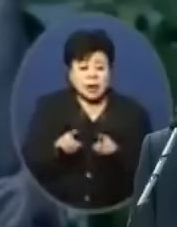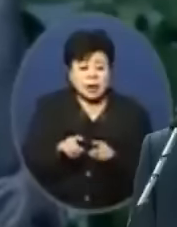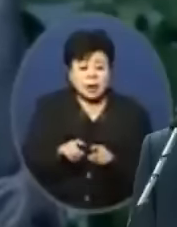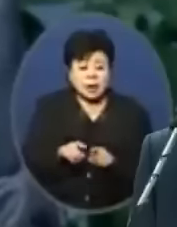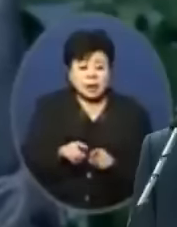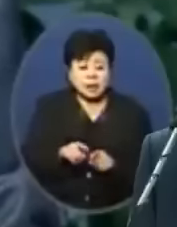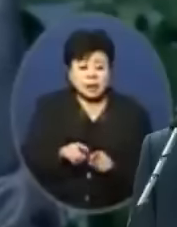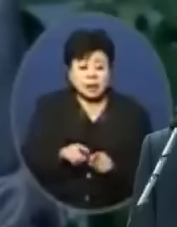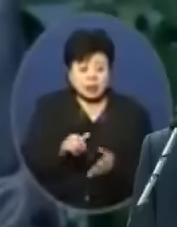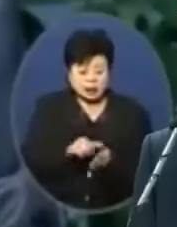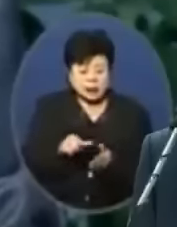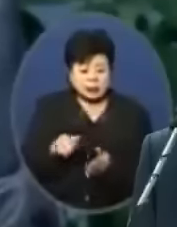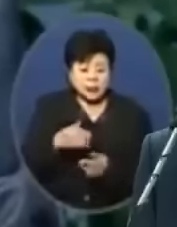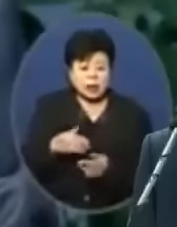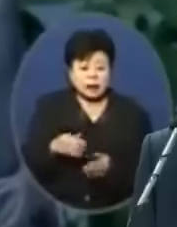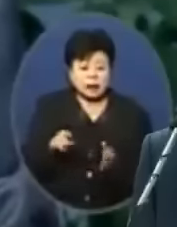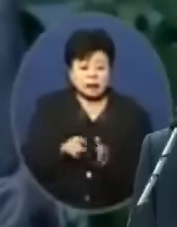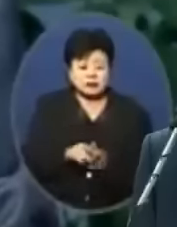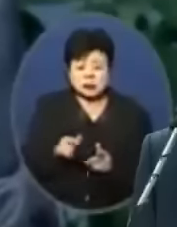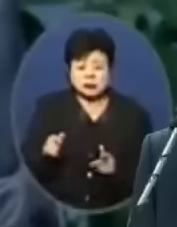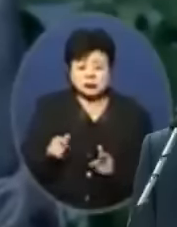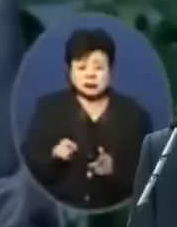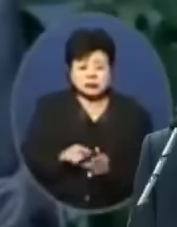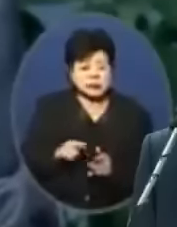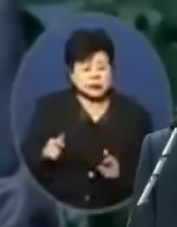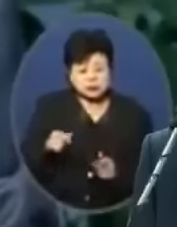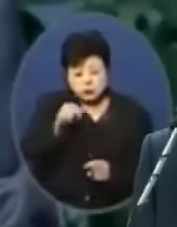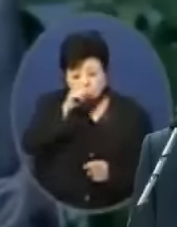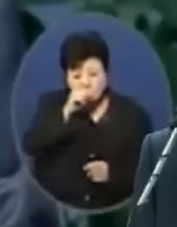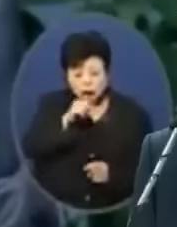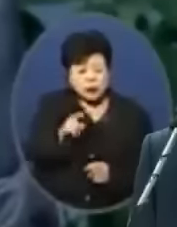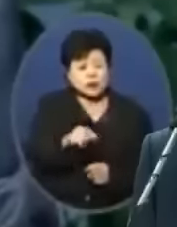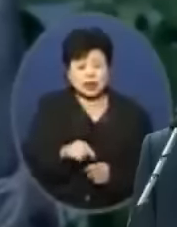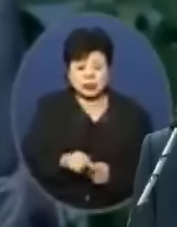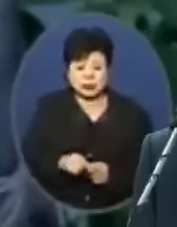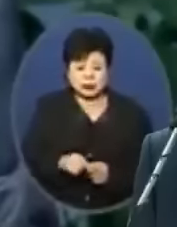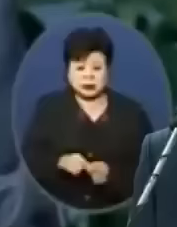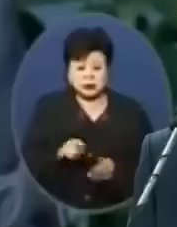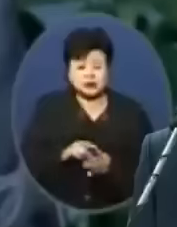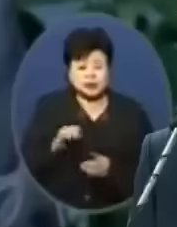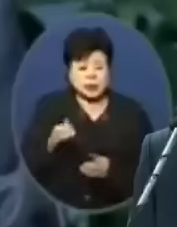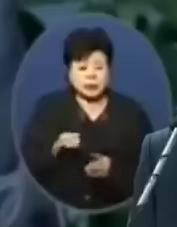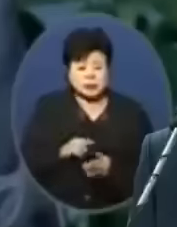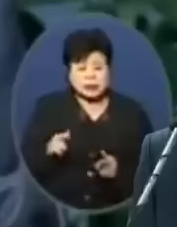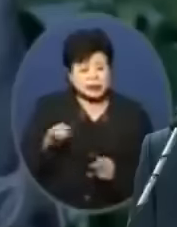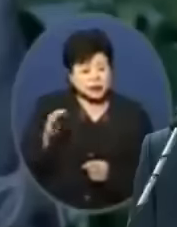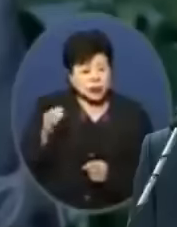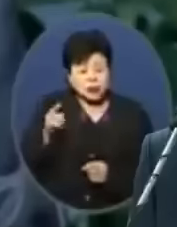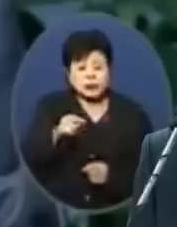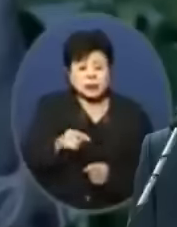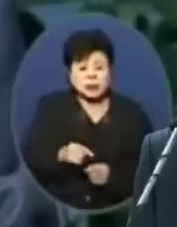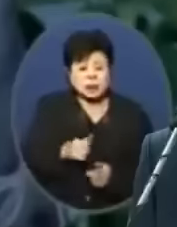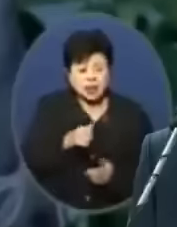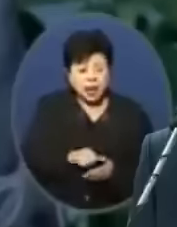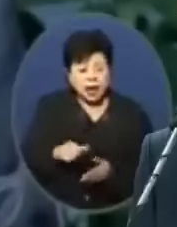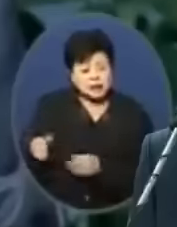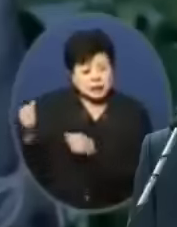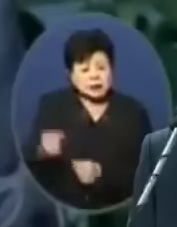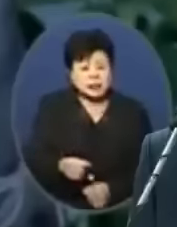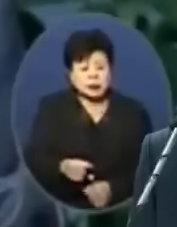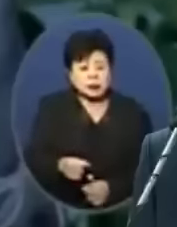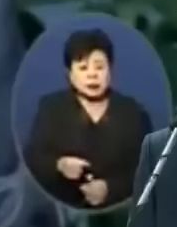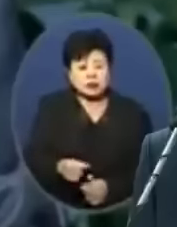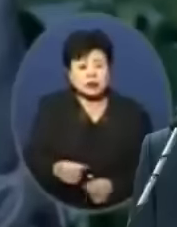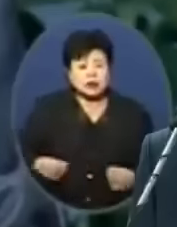너도 가니까 나는 안 믿을 수도 없고 믿을 수도 없고 내 인생이 어떻게 되냐? 그 아들을 그렇게 때려놓고 난 다음에 그 다음에